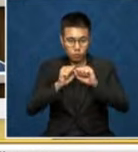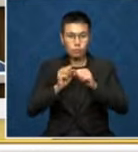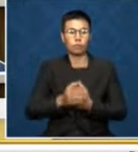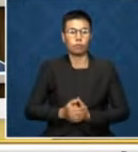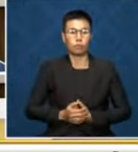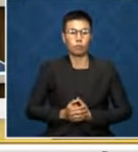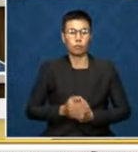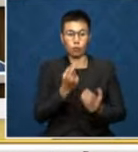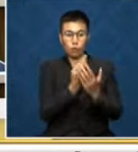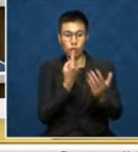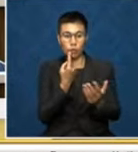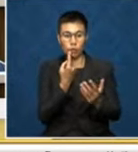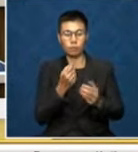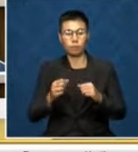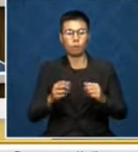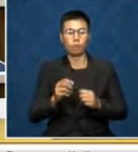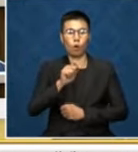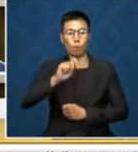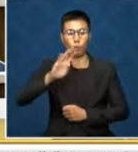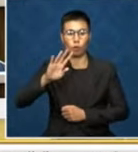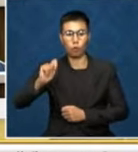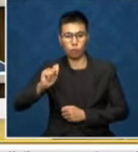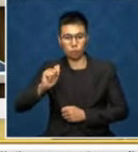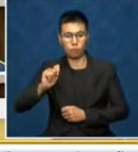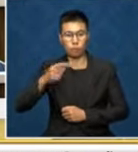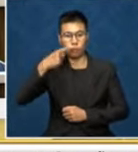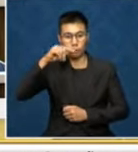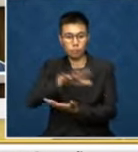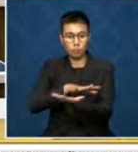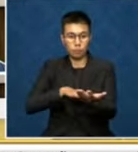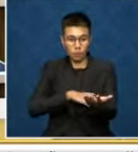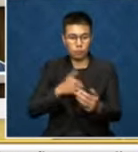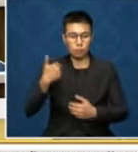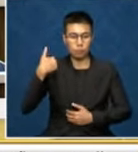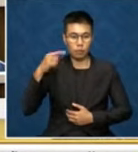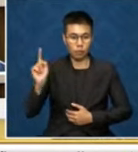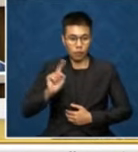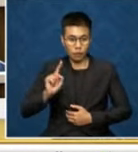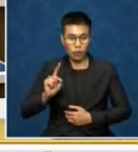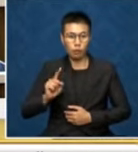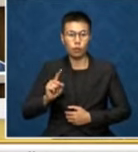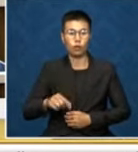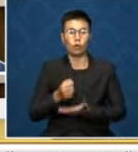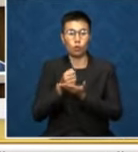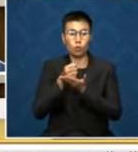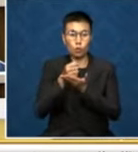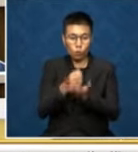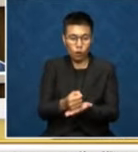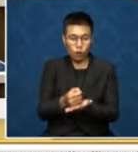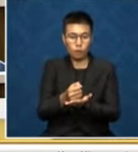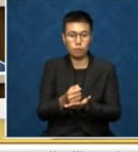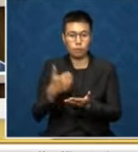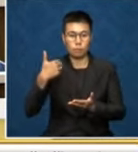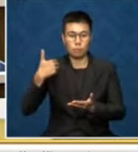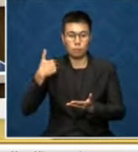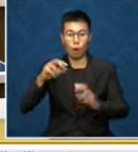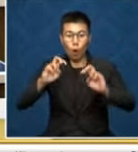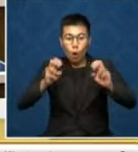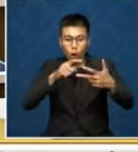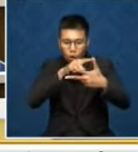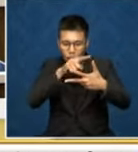ลแห่งประเทศไทยนะครับก็ได้มาพูดคุยเพื่อที่จะให้ปลดล็อกนะครับ2-3 ประเด็นนะครับประเด็นแร